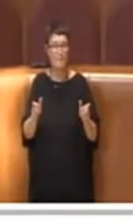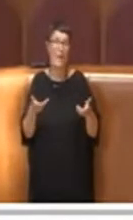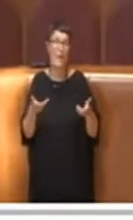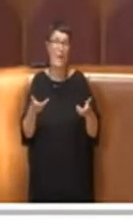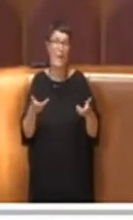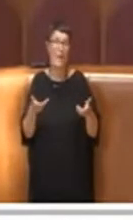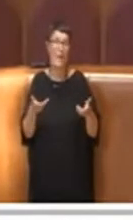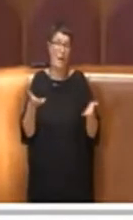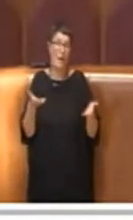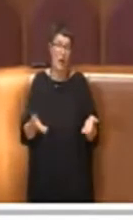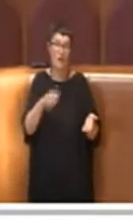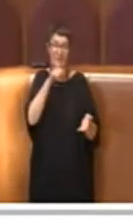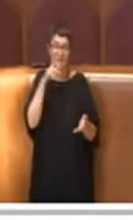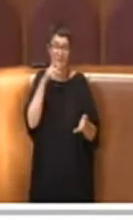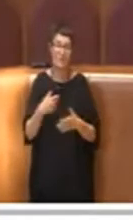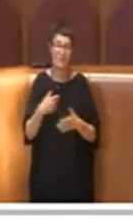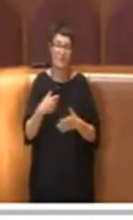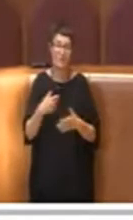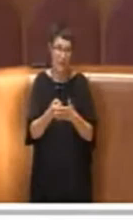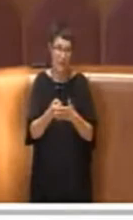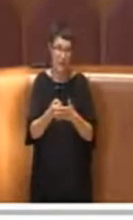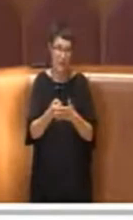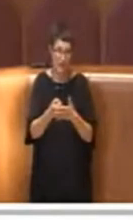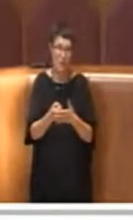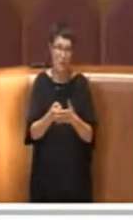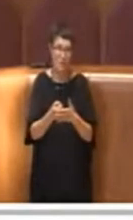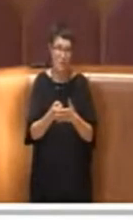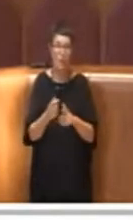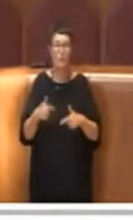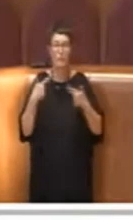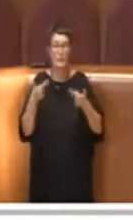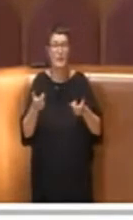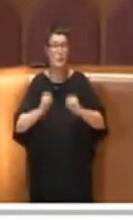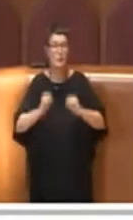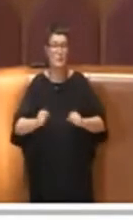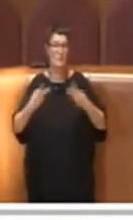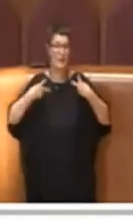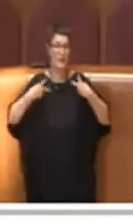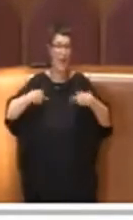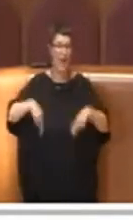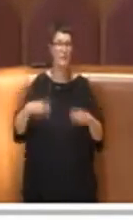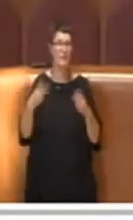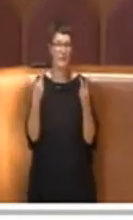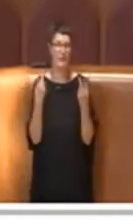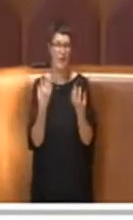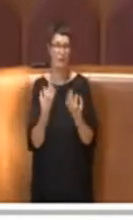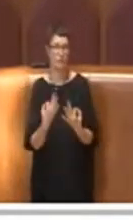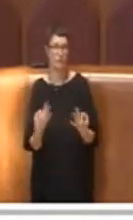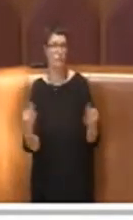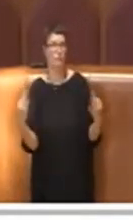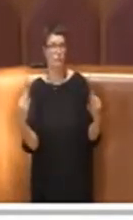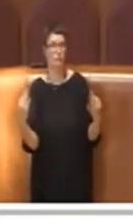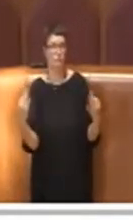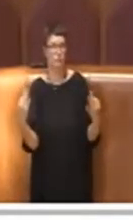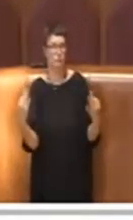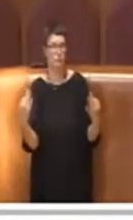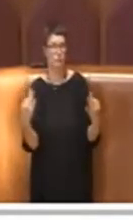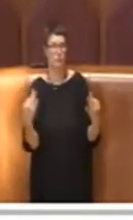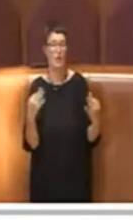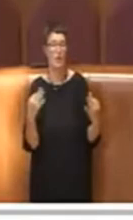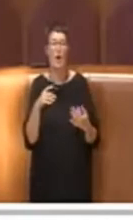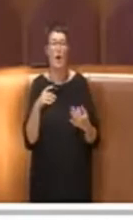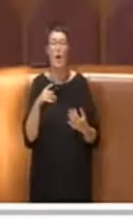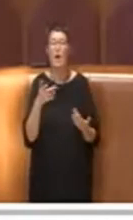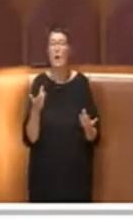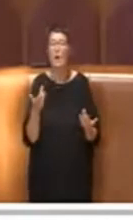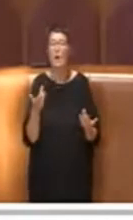di avere una vita serena a tutti i livelli, anche coloro che sono fortunati e hanno oggi un lavoro a tempo indeterminato o